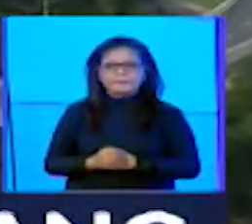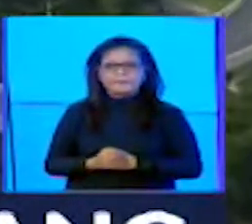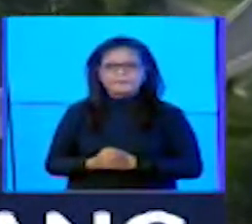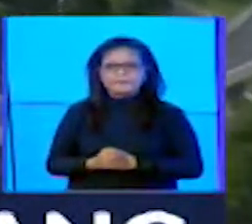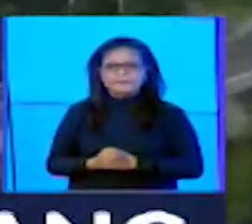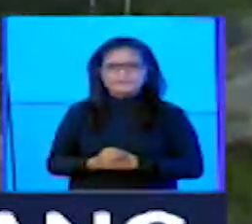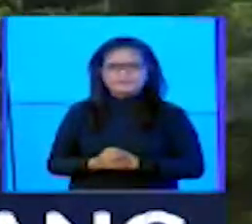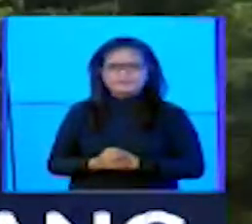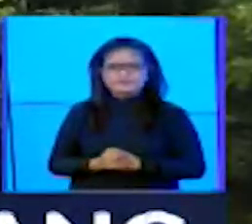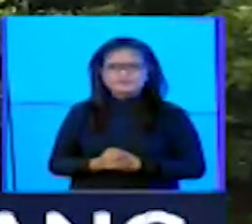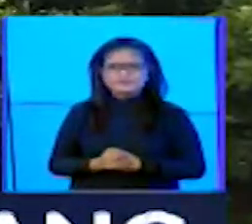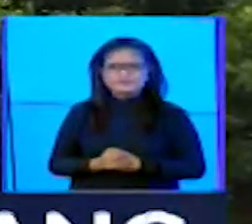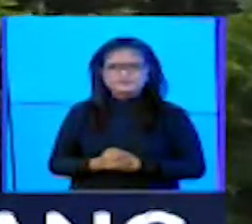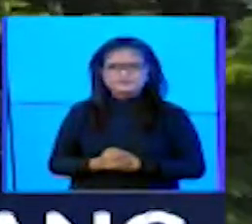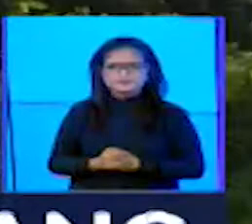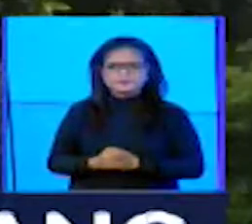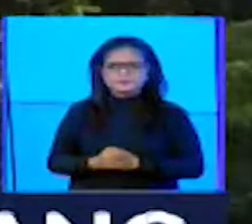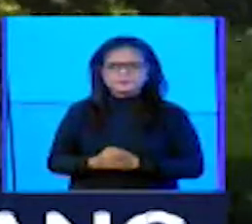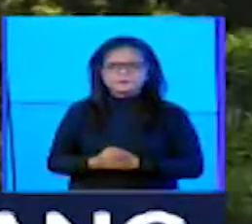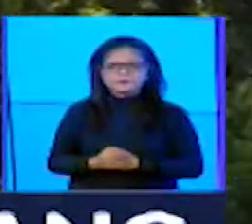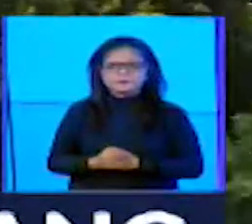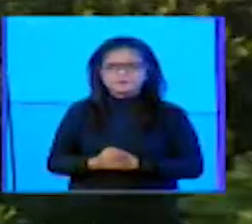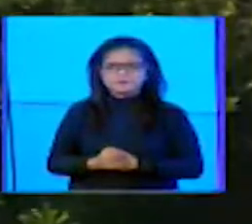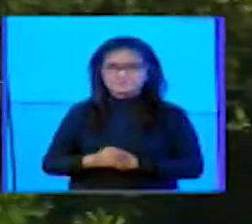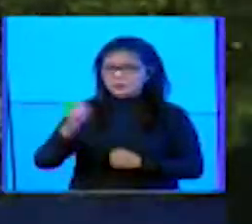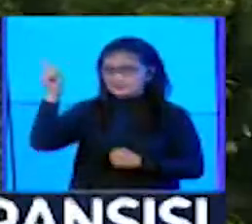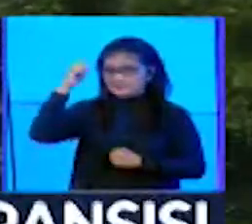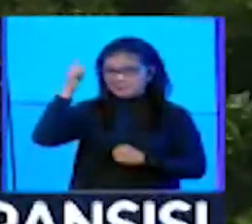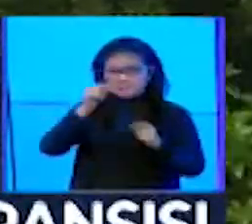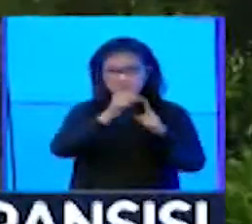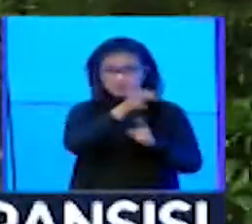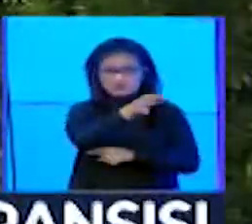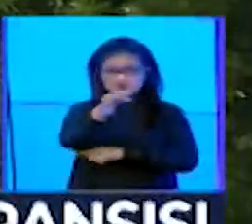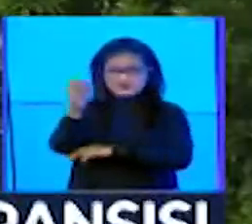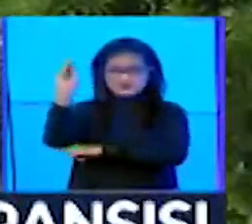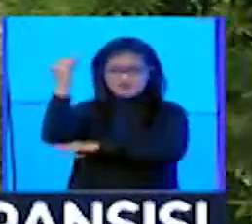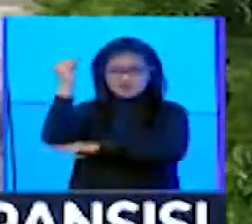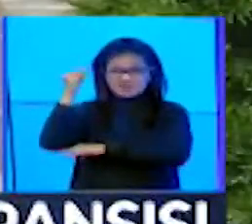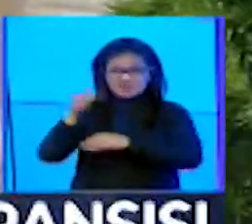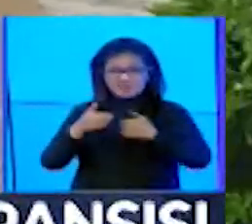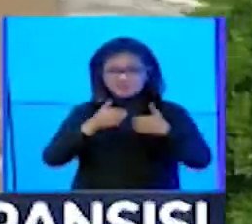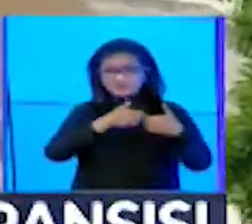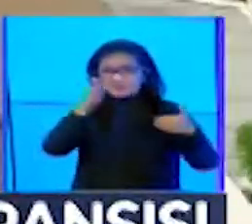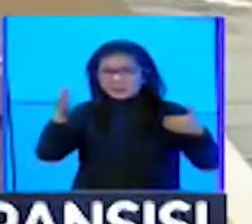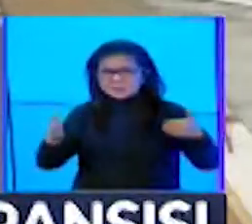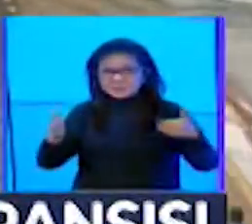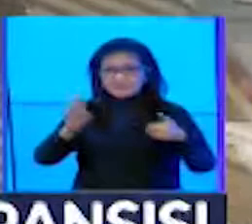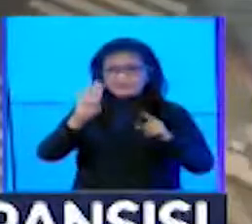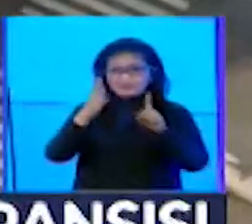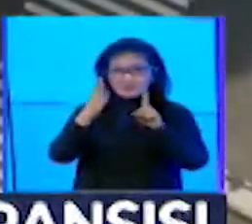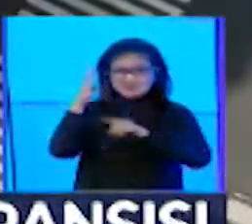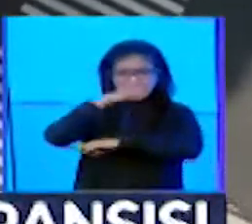hai hai Hai pemerintah Provinsi DKI Jakarta kemarin memperpanjang vs BB transisi selama dua pekan kedepan